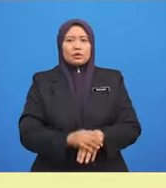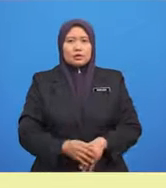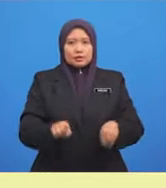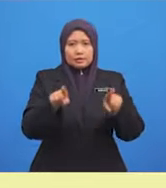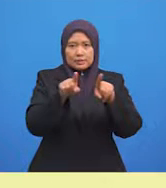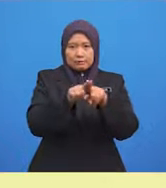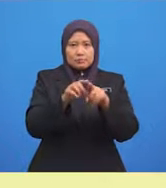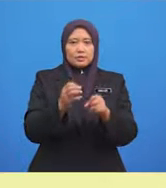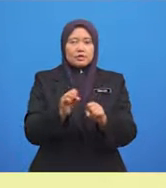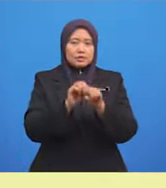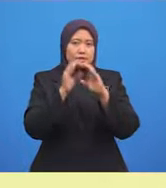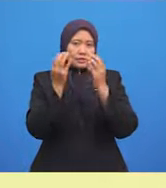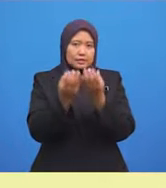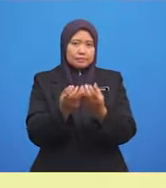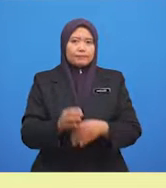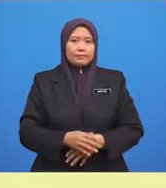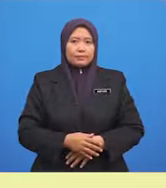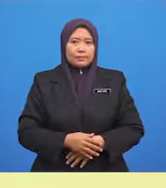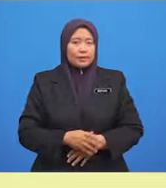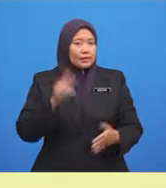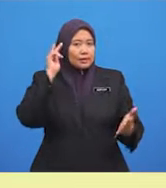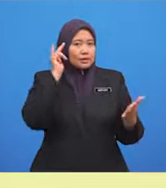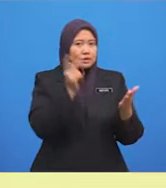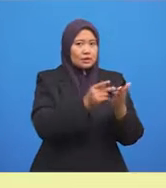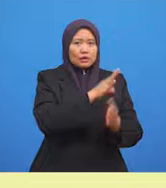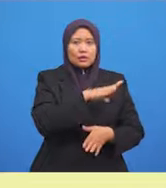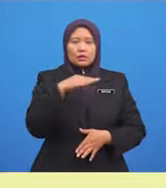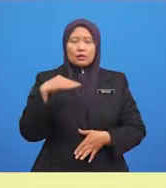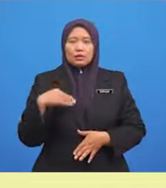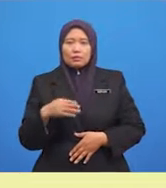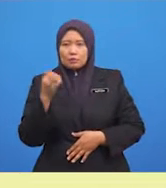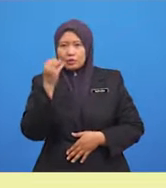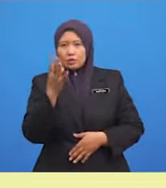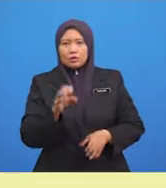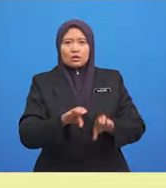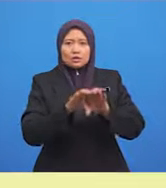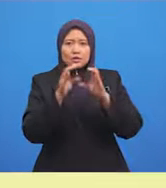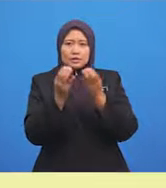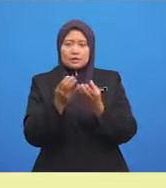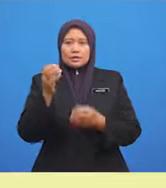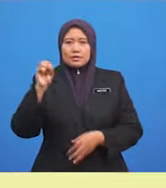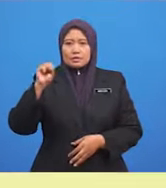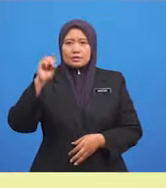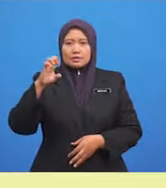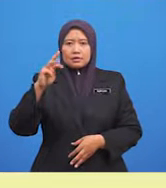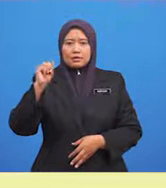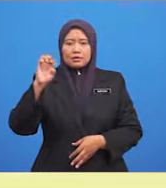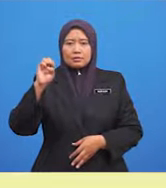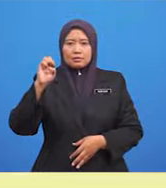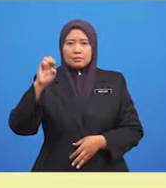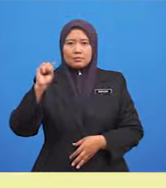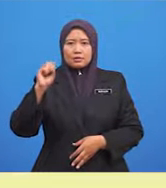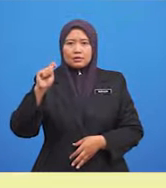set. Mengenal pasti dan menghuraikan set semester dan pelengkap bagi set.